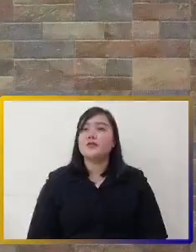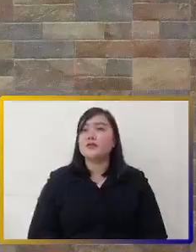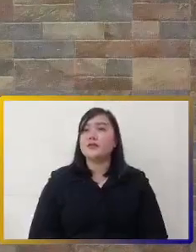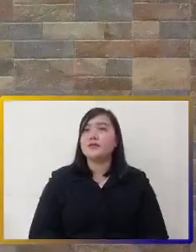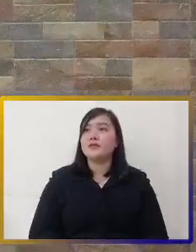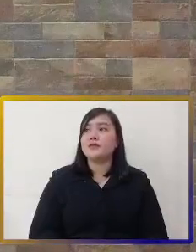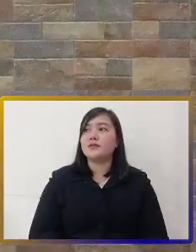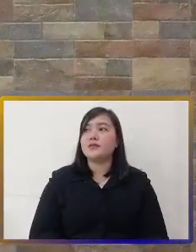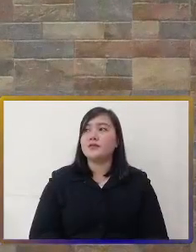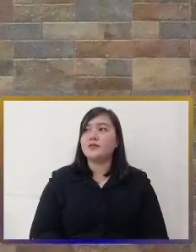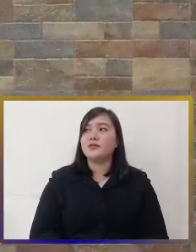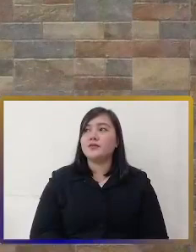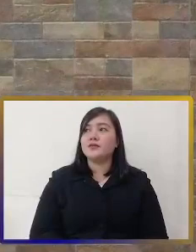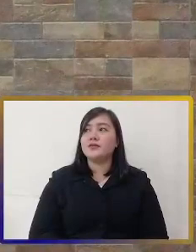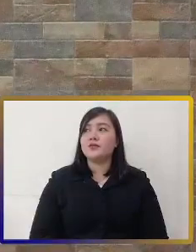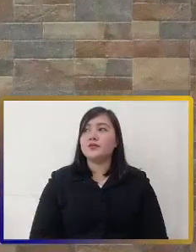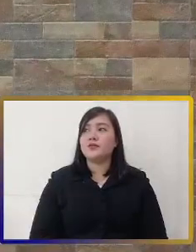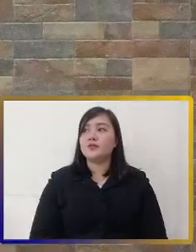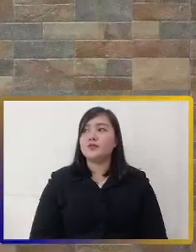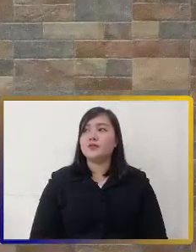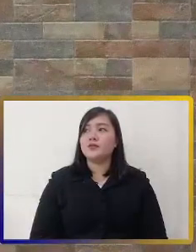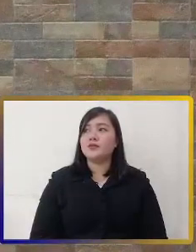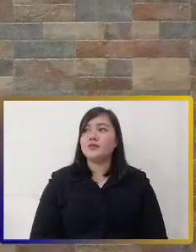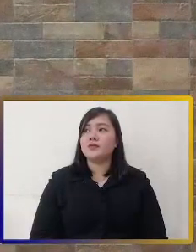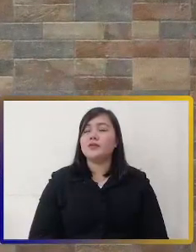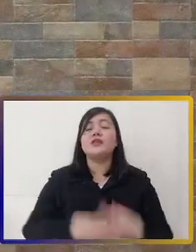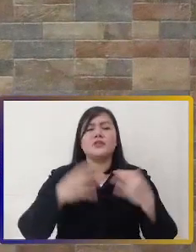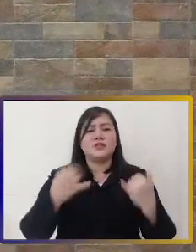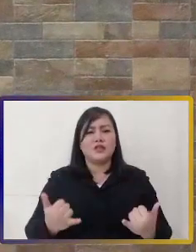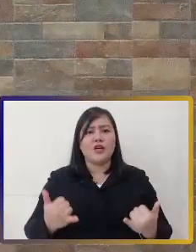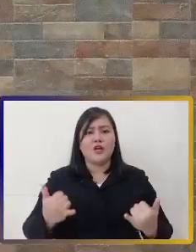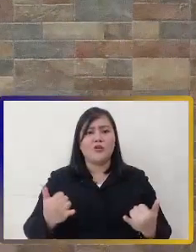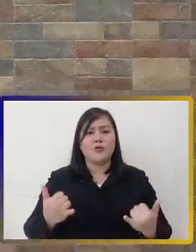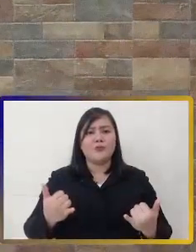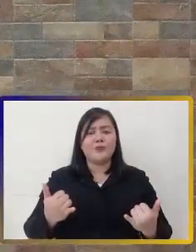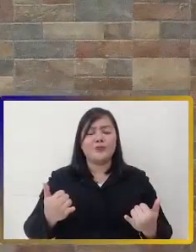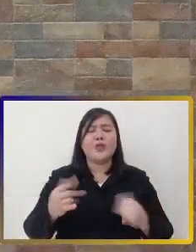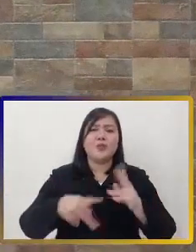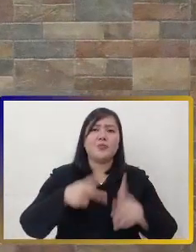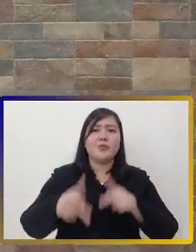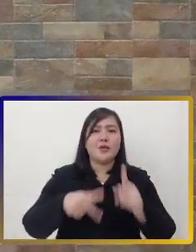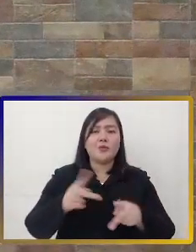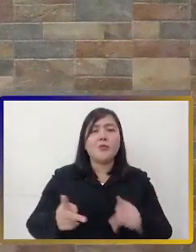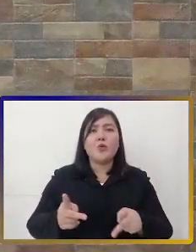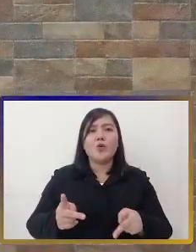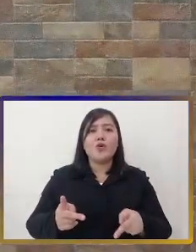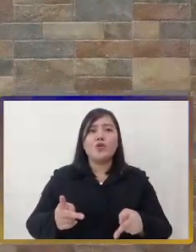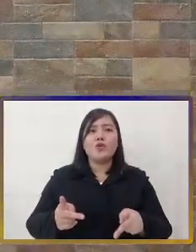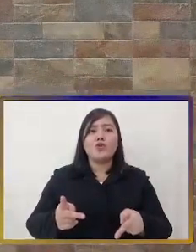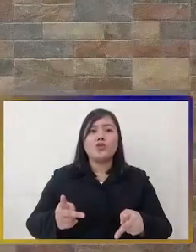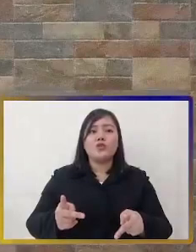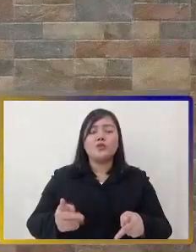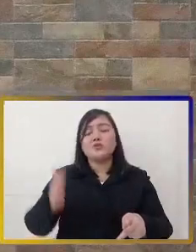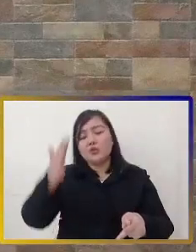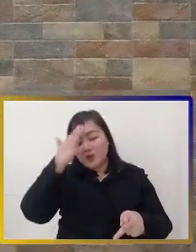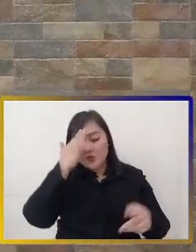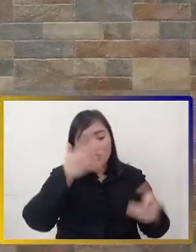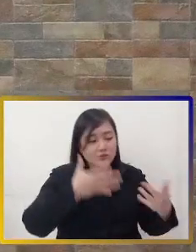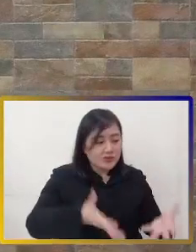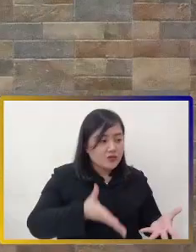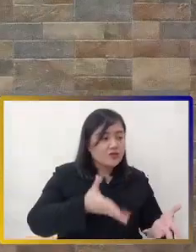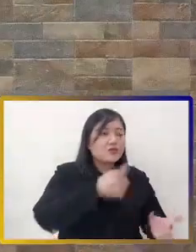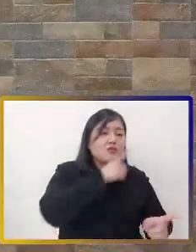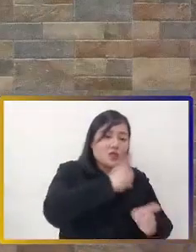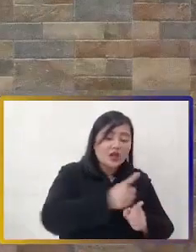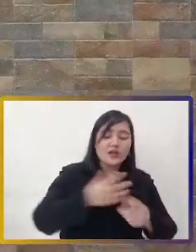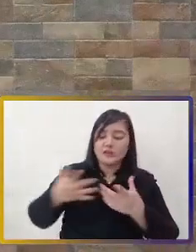Kasi maliwanag na sa tao eh. Nawawala na sila sa confusion na tama, mali. No, hindi na sila naku-confuse nung mali. Maliwanag na sa kanila. Hindi, mali